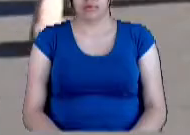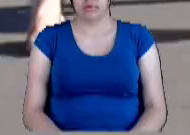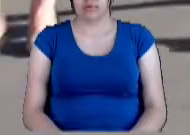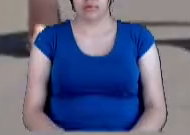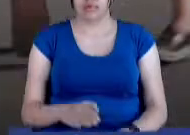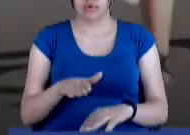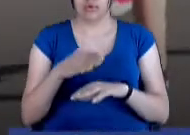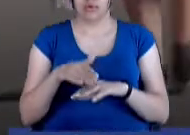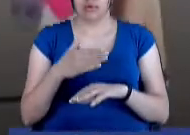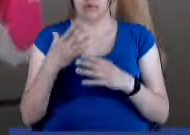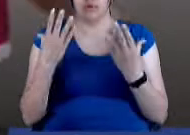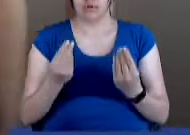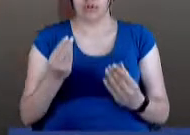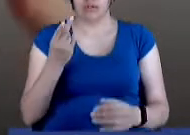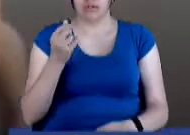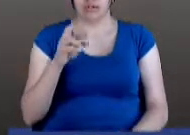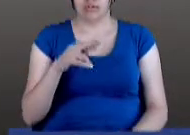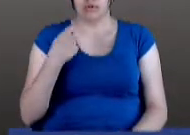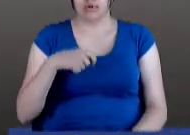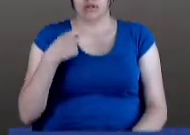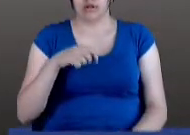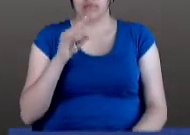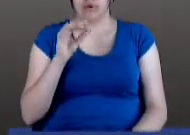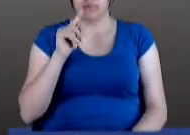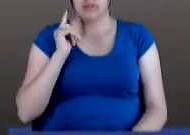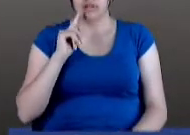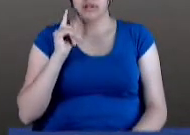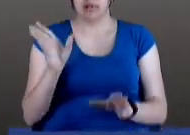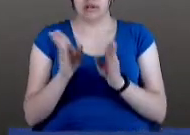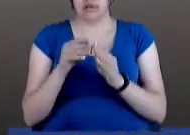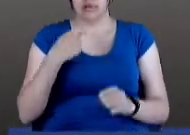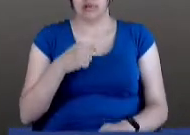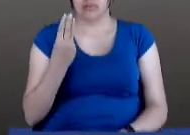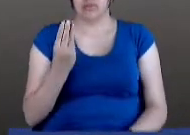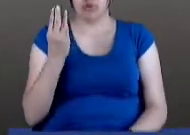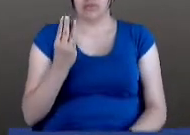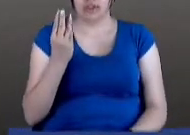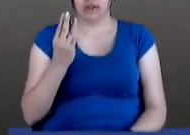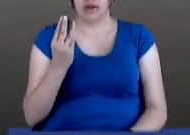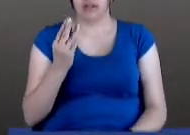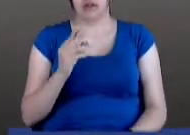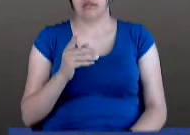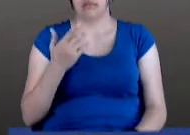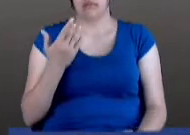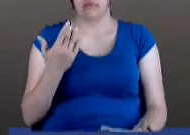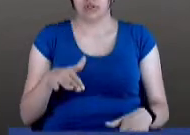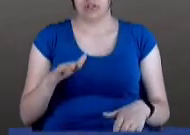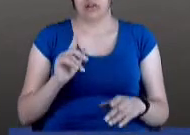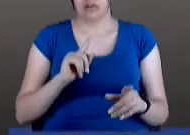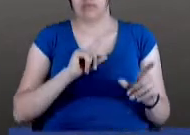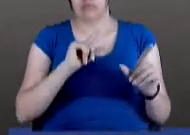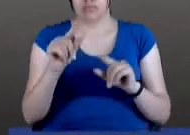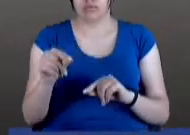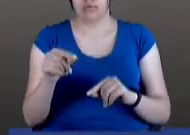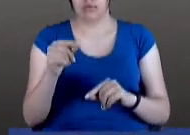Доброго дня, студія. Президент Володимир Зеленський разом з президенткою Швейцарії перетнули КПВВ «Станиця Луганська» та